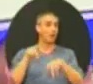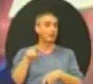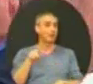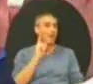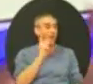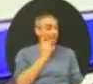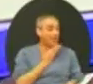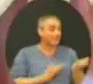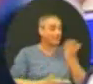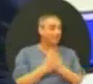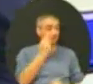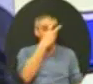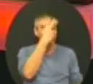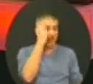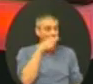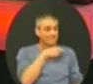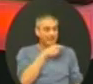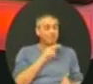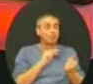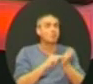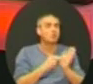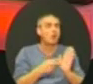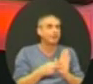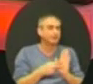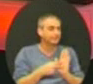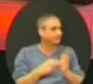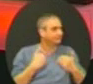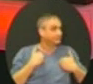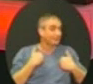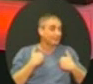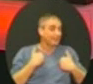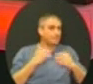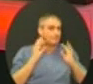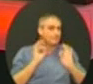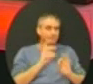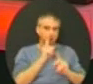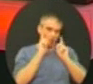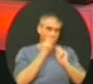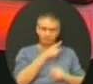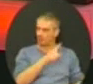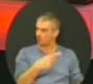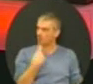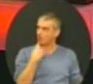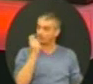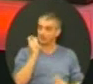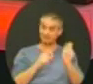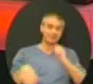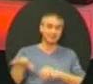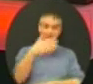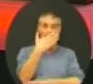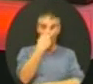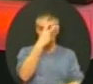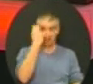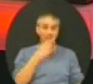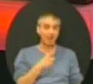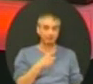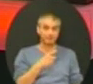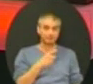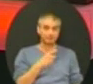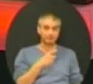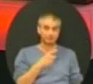ביחסים עם ערבים במובן הפוליטי, אני כלל וכלל לא סומך על המשטרה. אתה אומר לאזרחי המדינה הערבים.